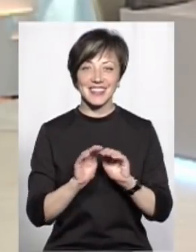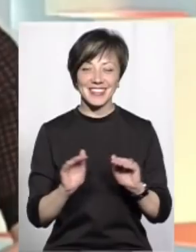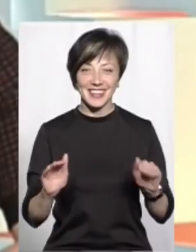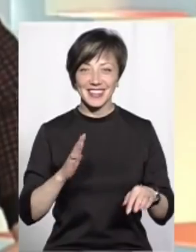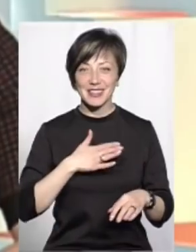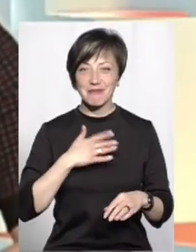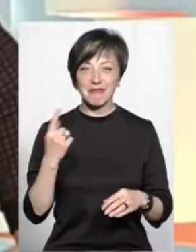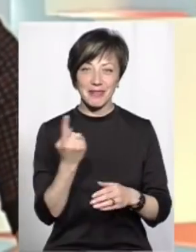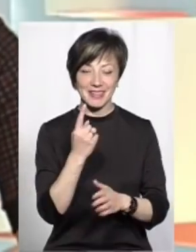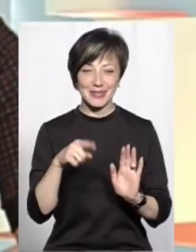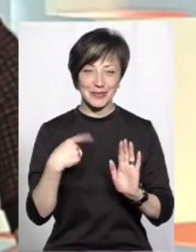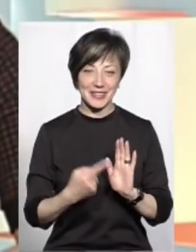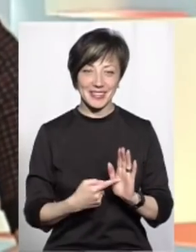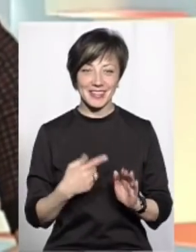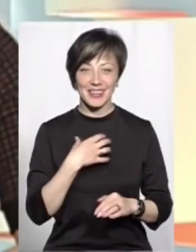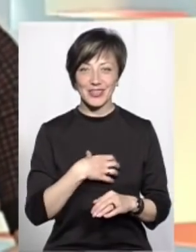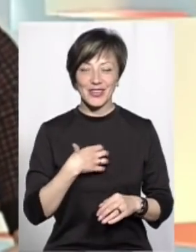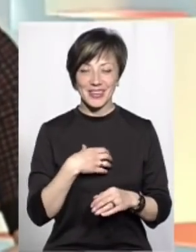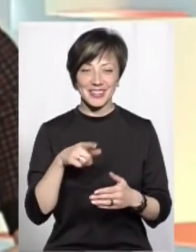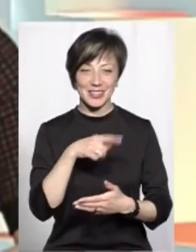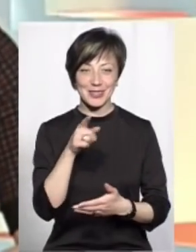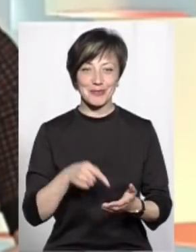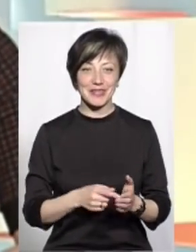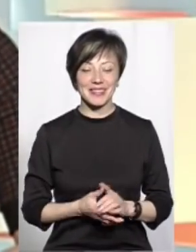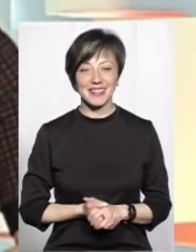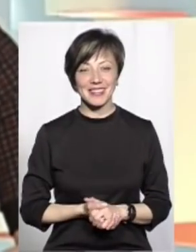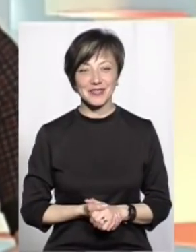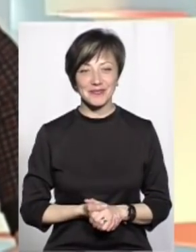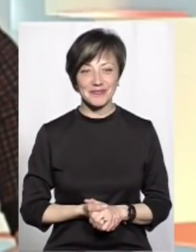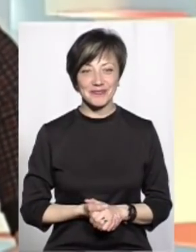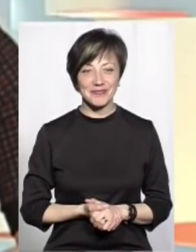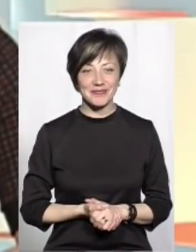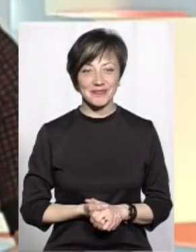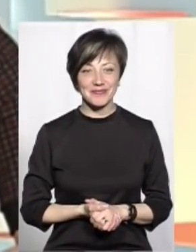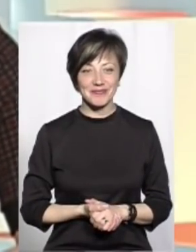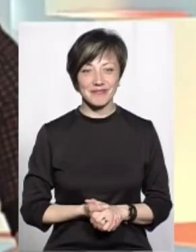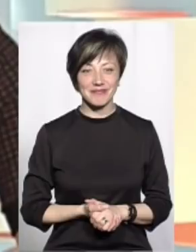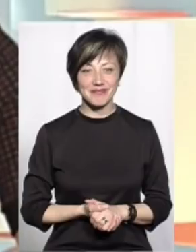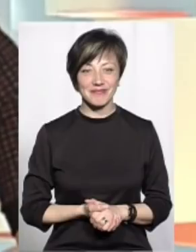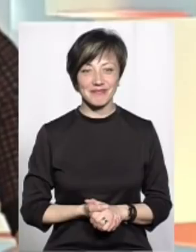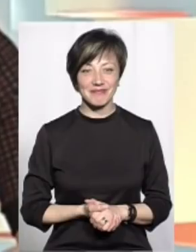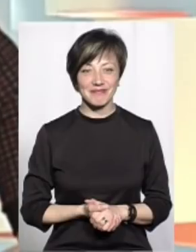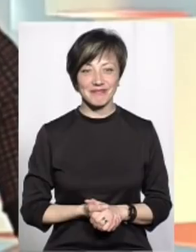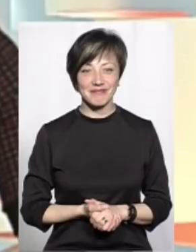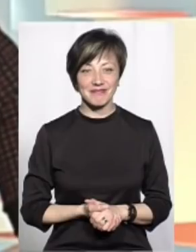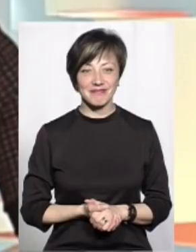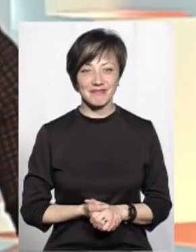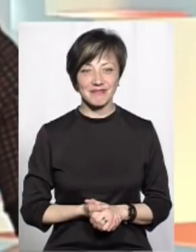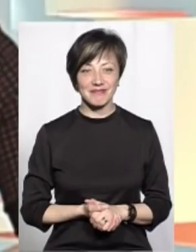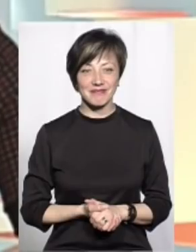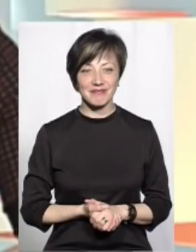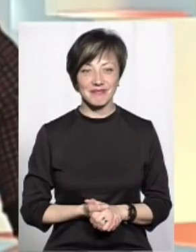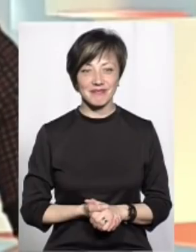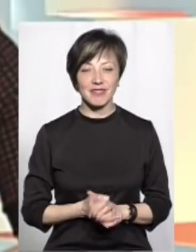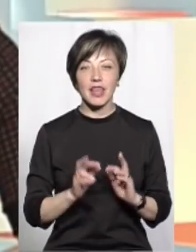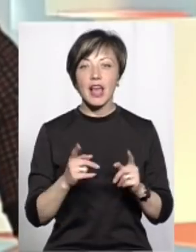моє саме найактуальніше запитання. Напевно, ось це, можливо, там,